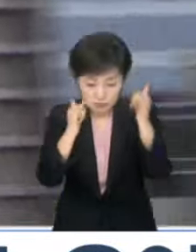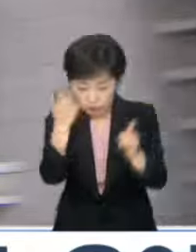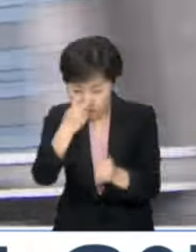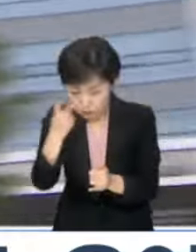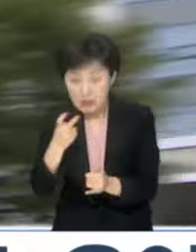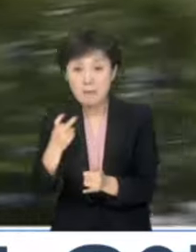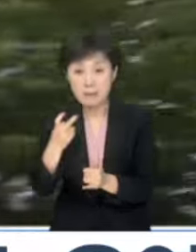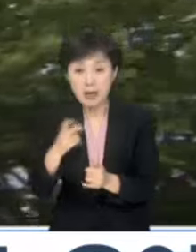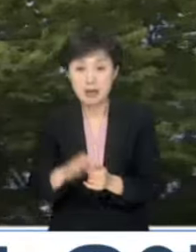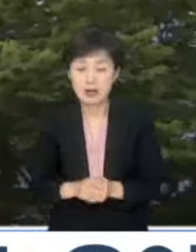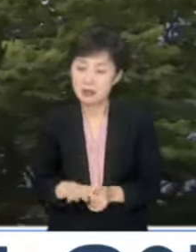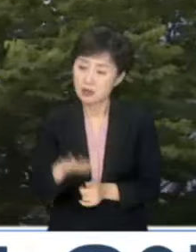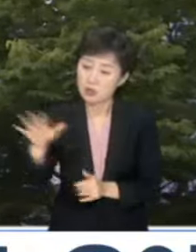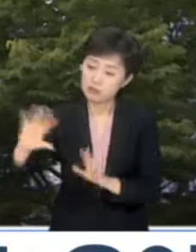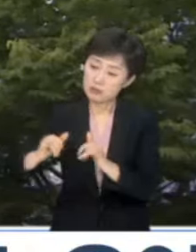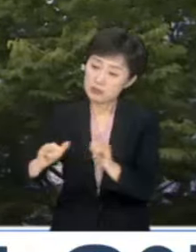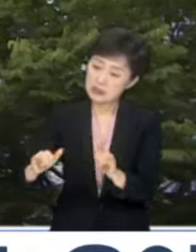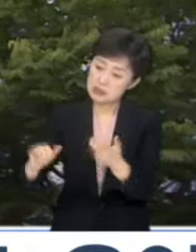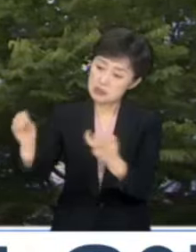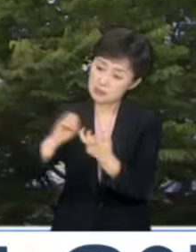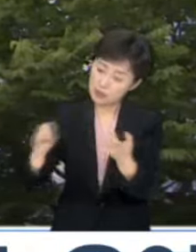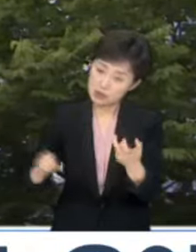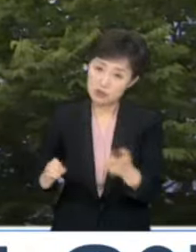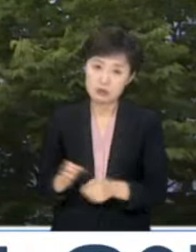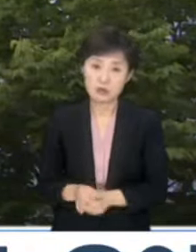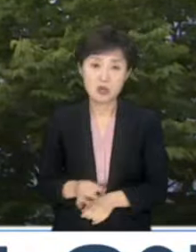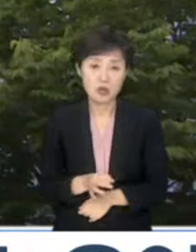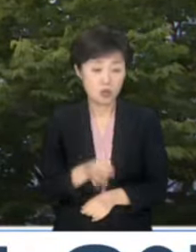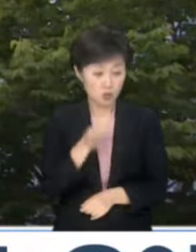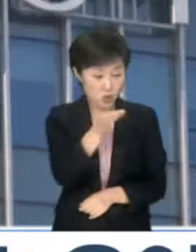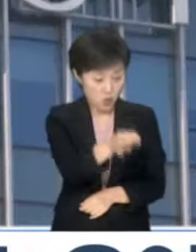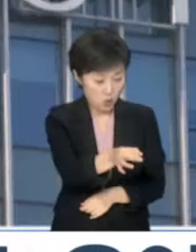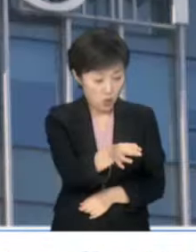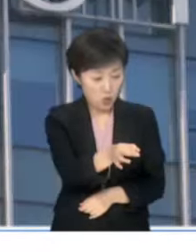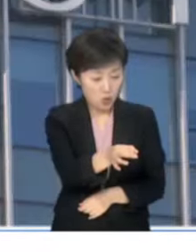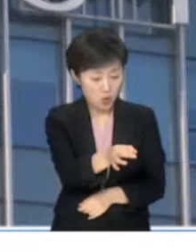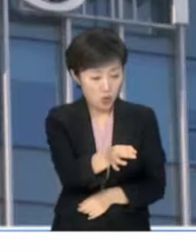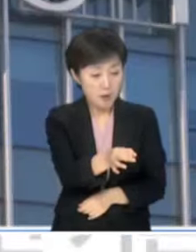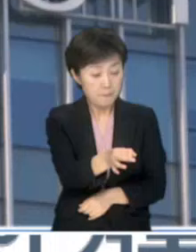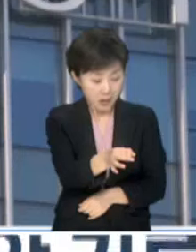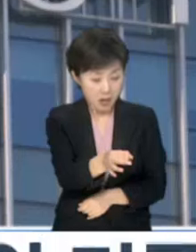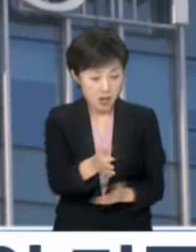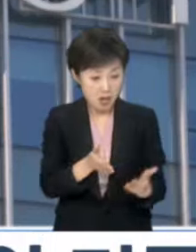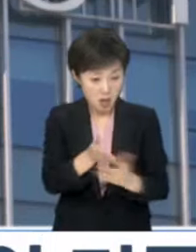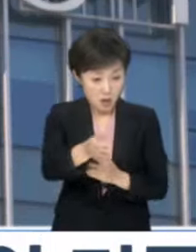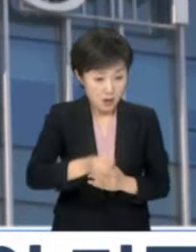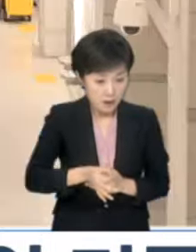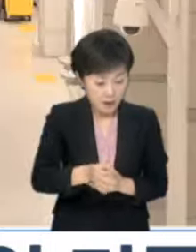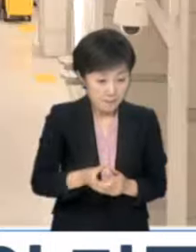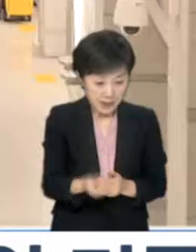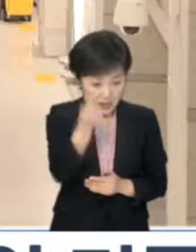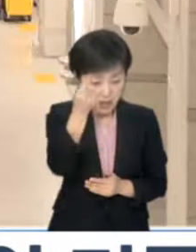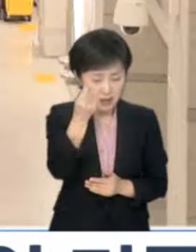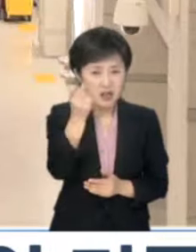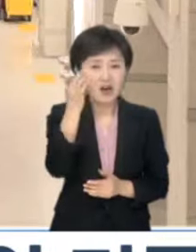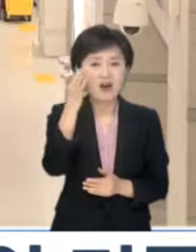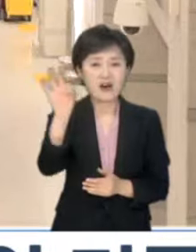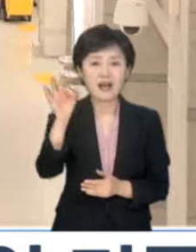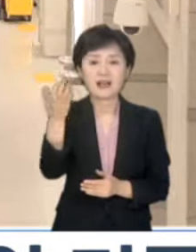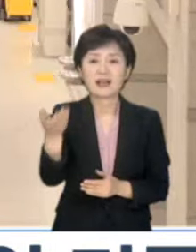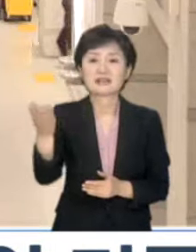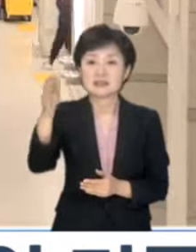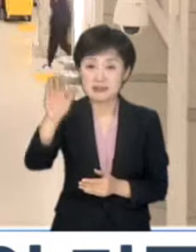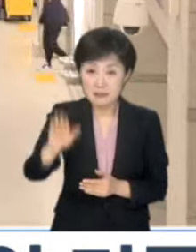예. 근데 전 국민의 한 70% 정도는 이런 유료 패스트트랙 도입 자체에 대해서는 찬성하는 네. 의견으로 확인이 됐습니다. 다만 이제 정부